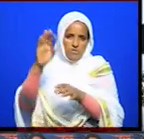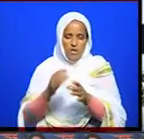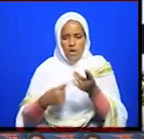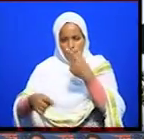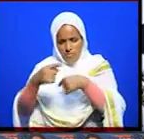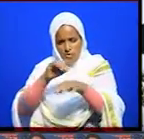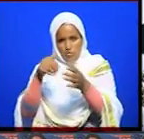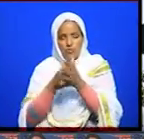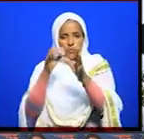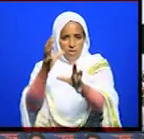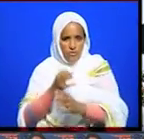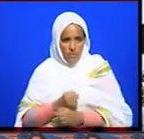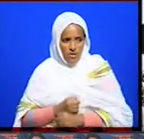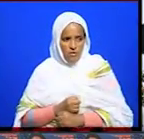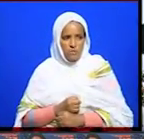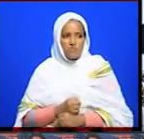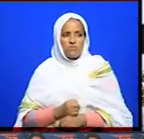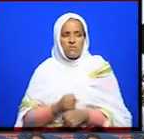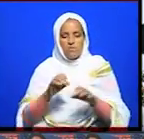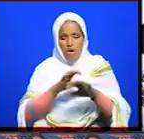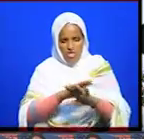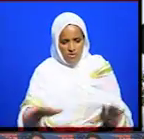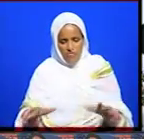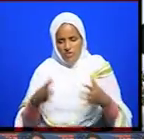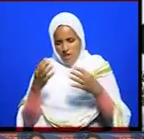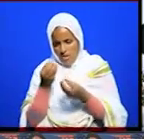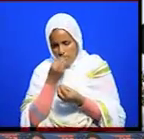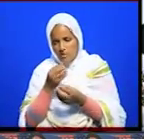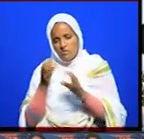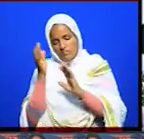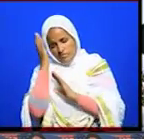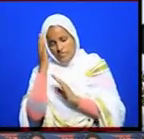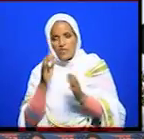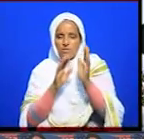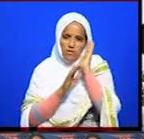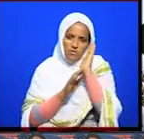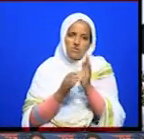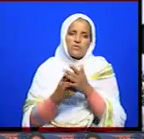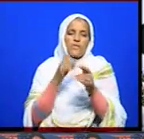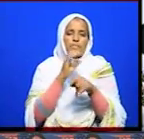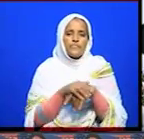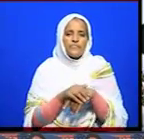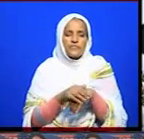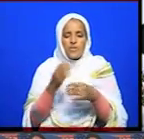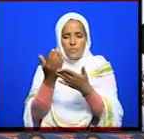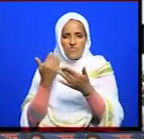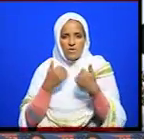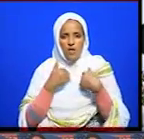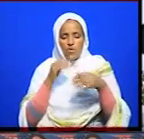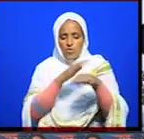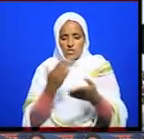እናሳድራለን። እና የመጣውን እንቀበላለን። አንጥፈን አልብሰን አብተን እናሳድራለን።